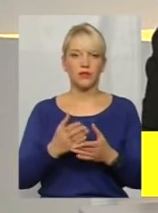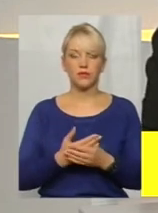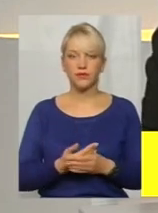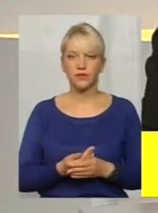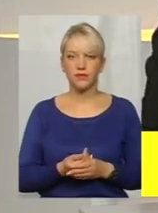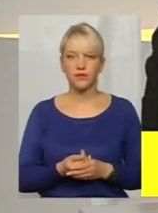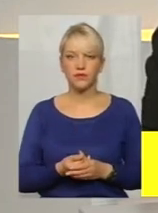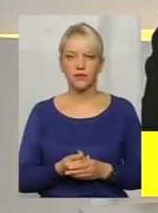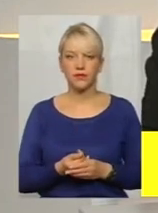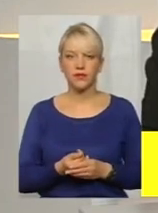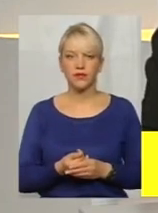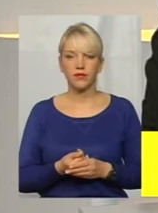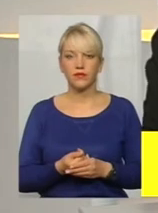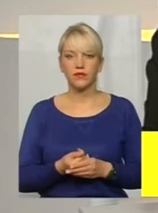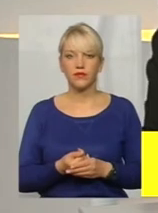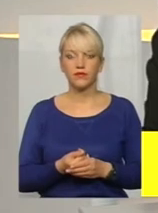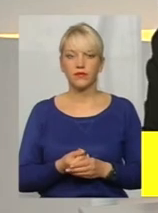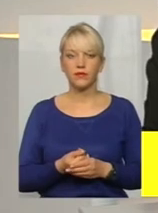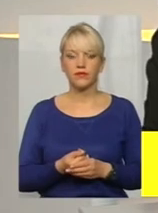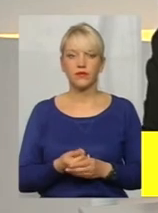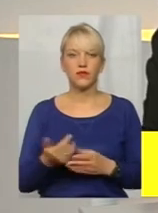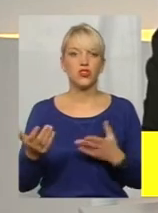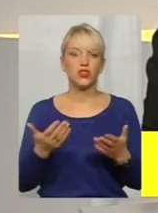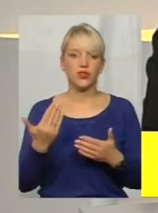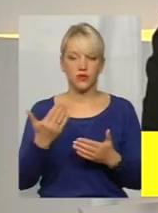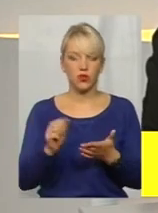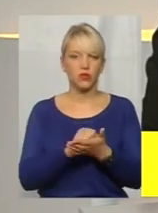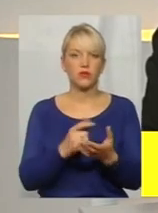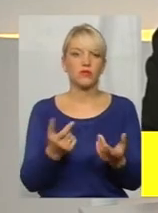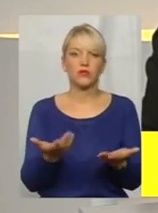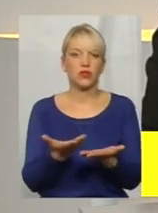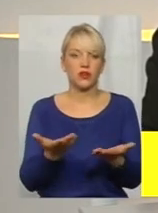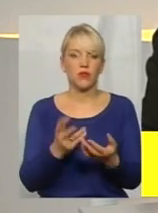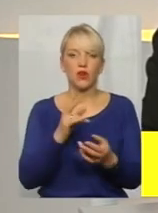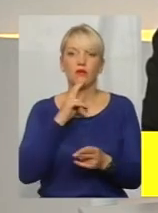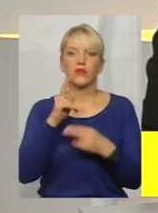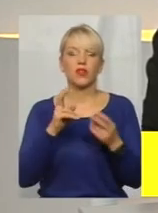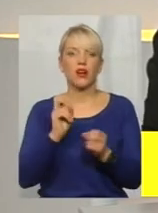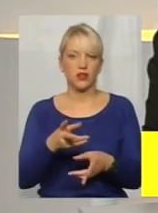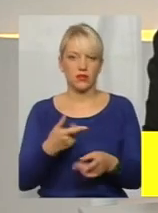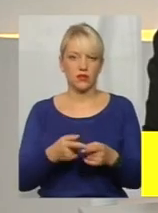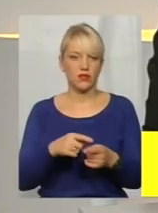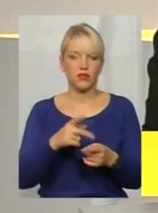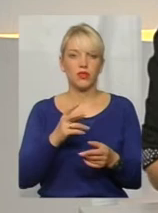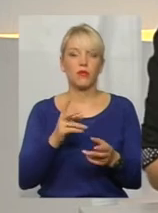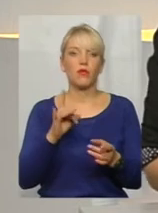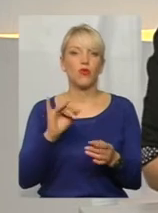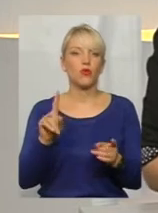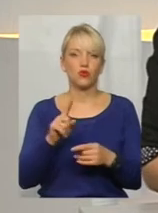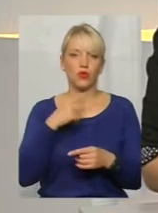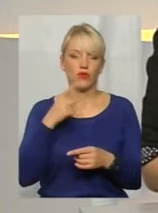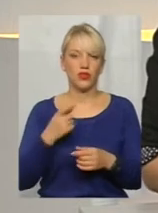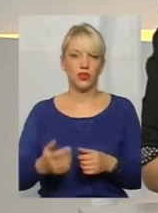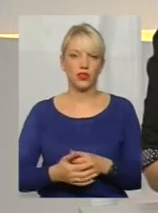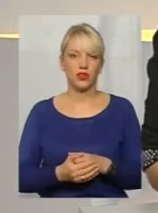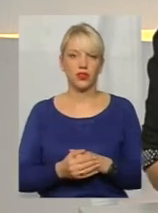не дадуть, магнити не знайте. І з чим ви підете? До кого ви тим звертатися? Про яку ситуацію ви можете говорити, як вас вам документа,